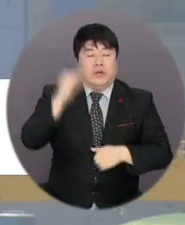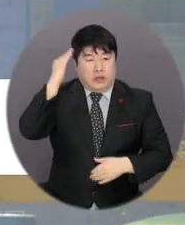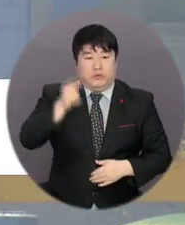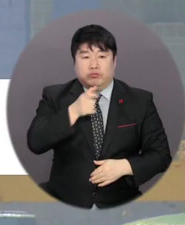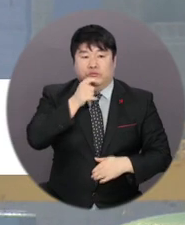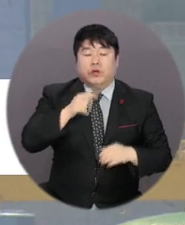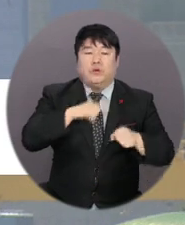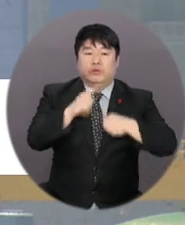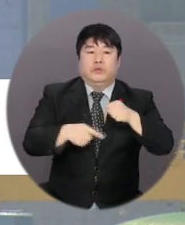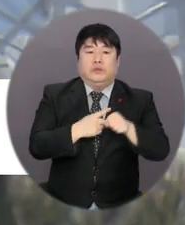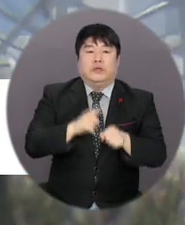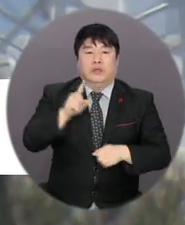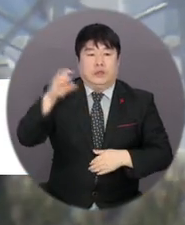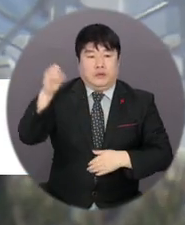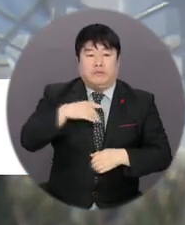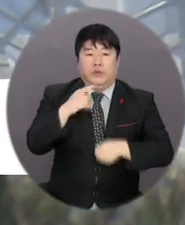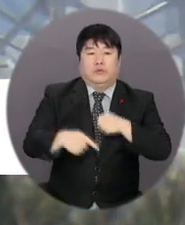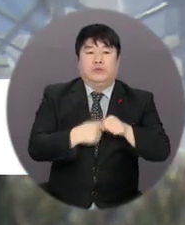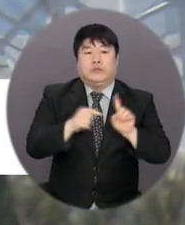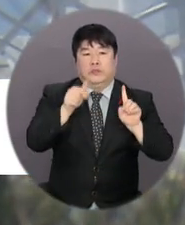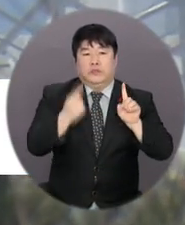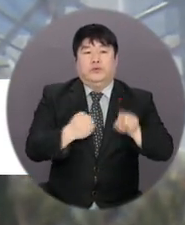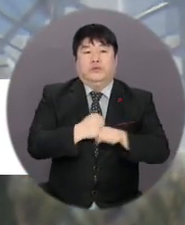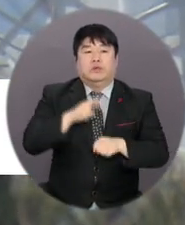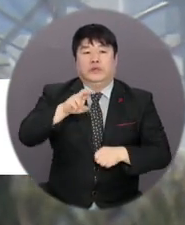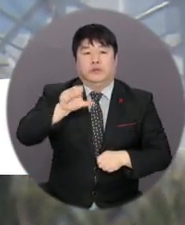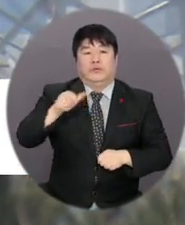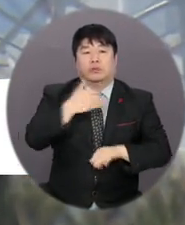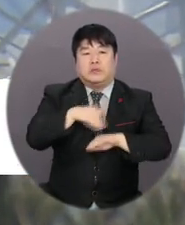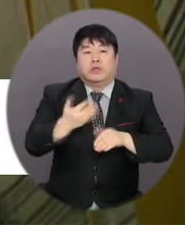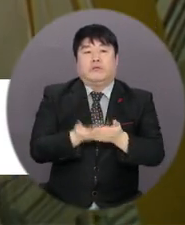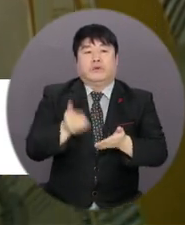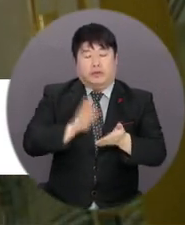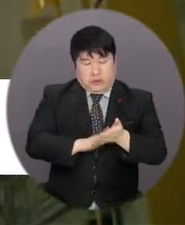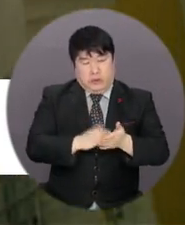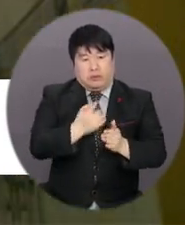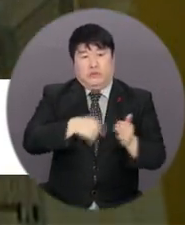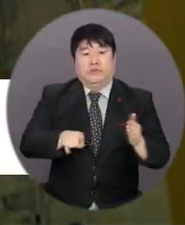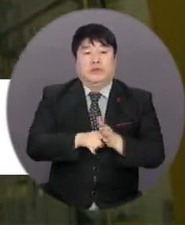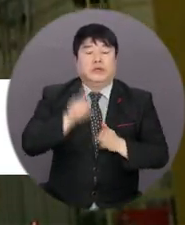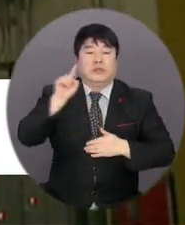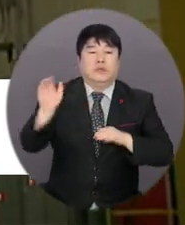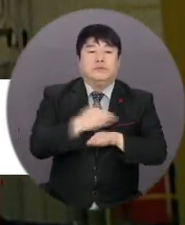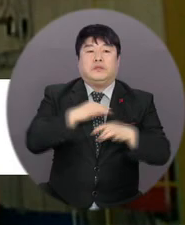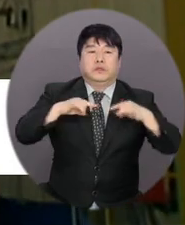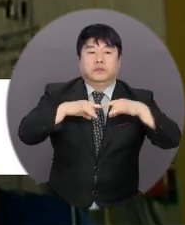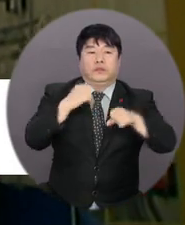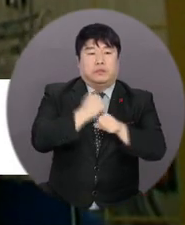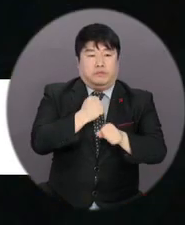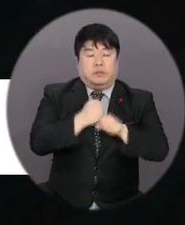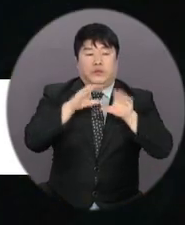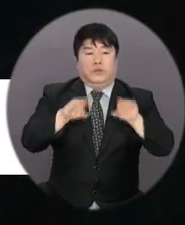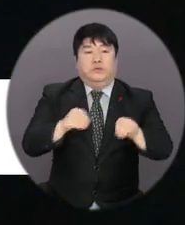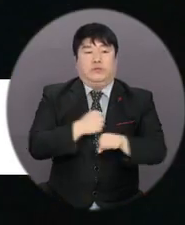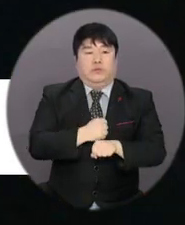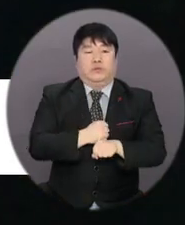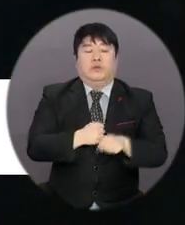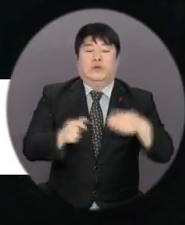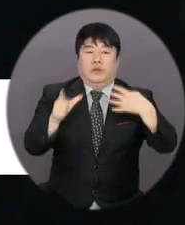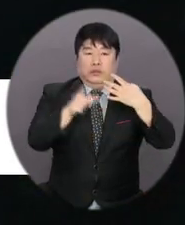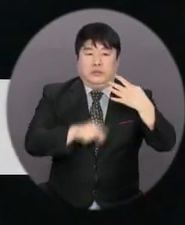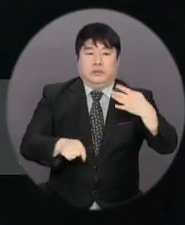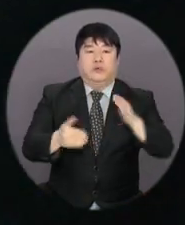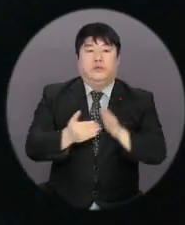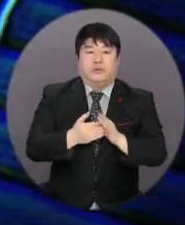한국수력원자력은 한빛원전 1호기 제25차 계획 예방 정비를 위해 내일부터 발전을 중단하고 4월까지